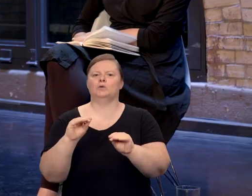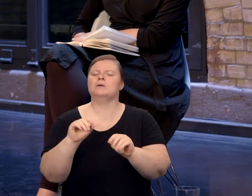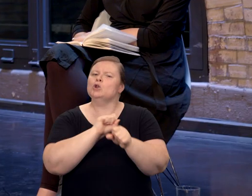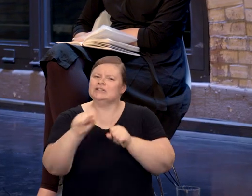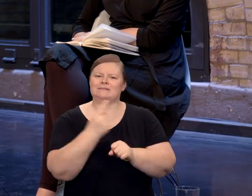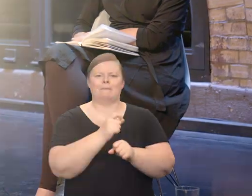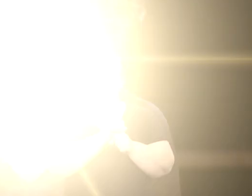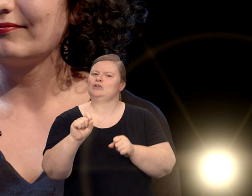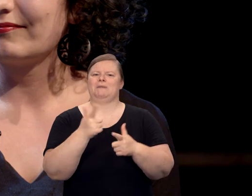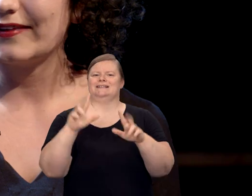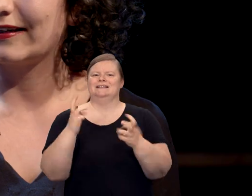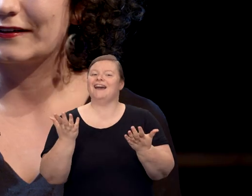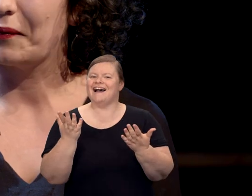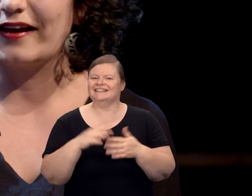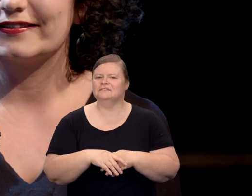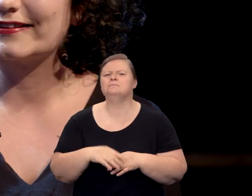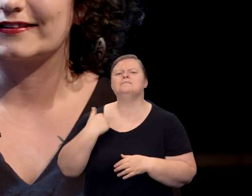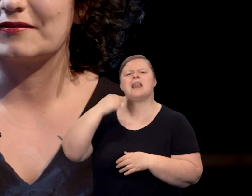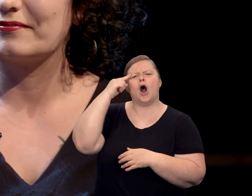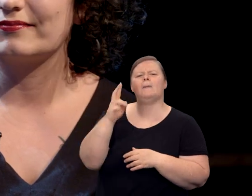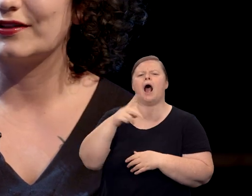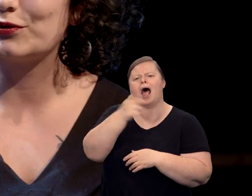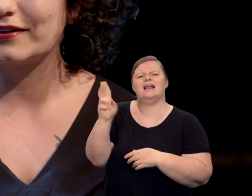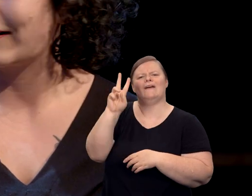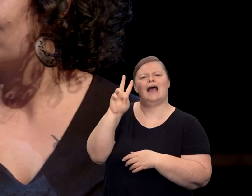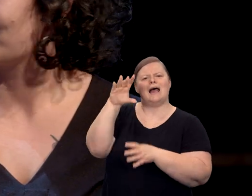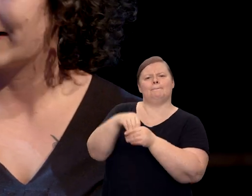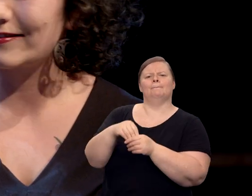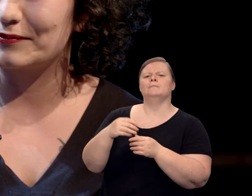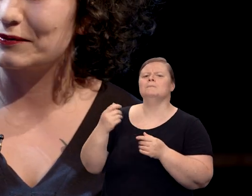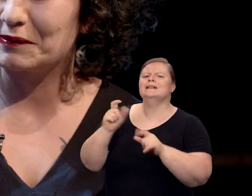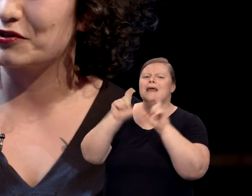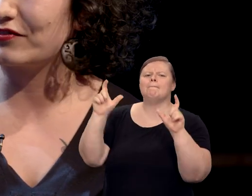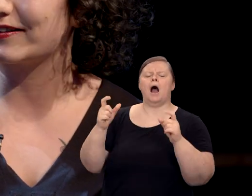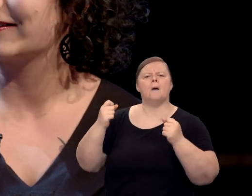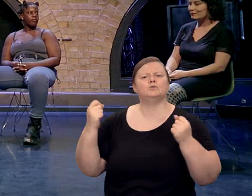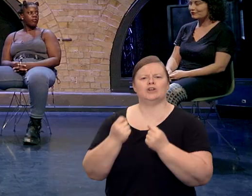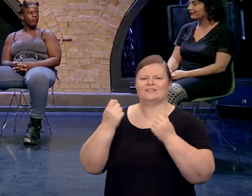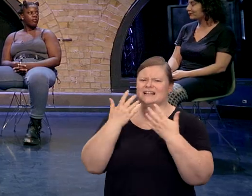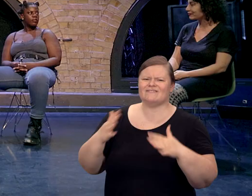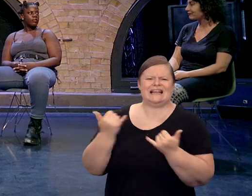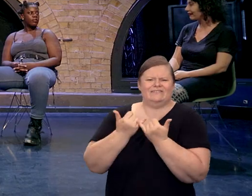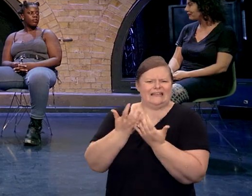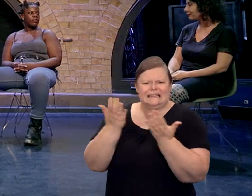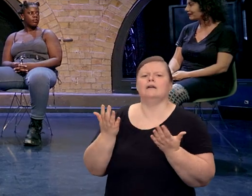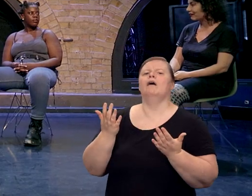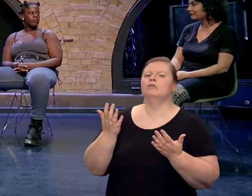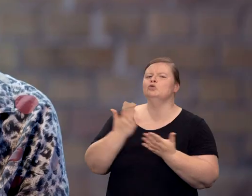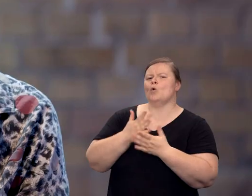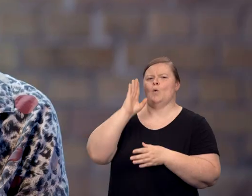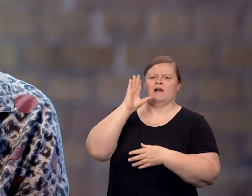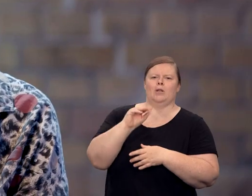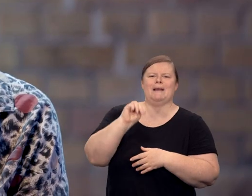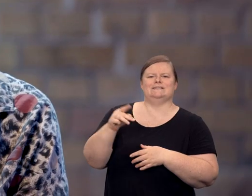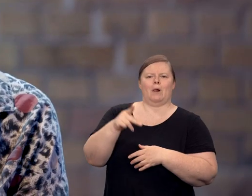und halt trotzdem keins ist. Ich glaube, alle, die sich in irgendeiner Art und Weise mit dem Thema beschäftigen, haben schon von Moses Pelham und